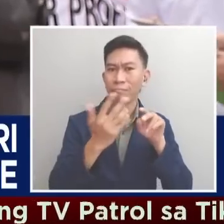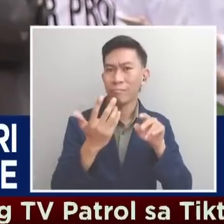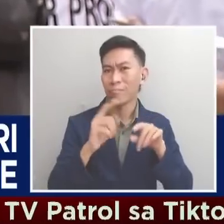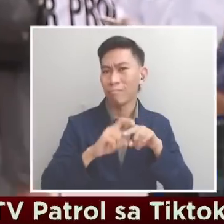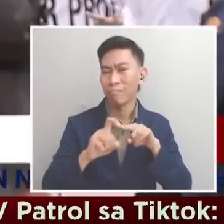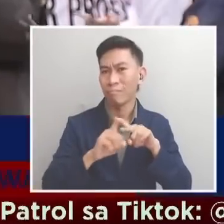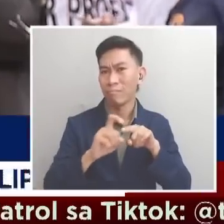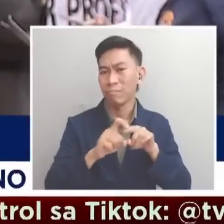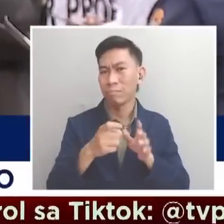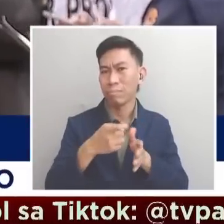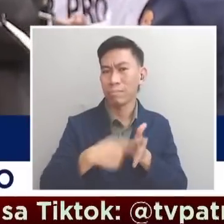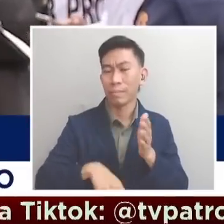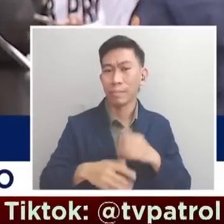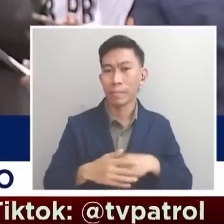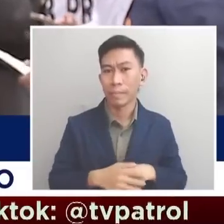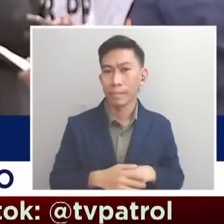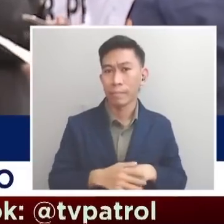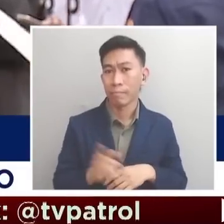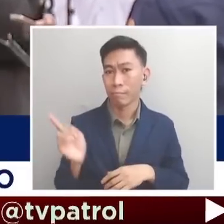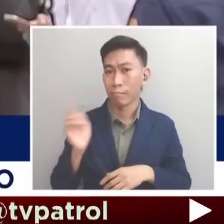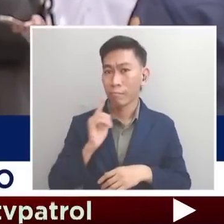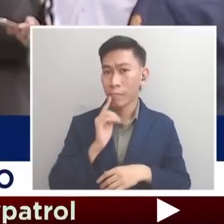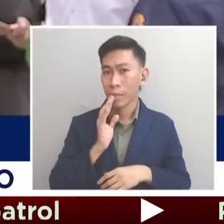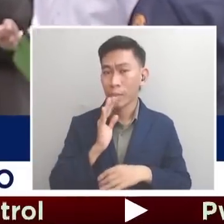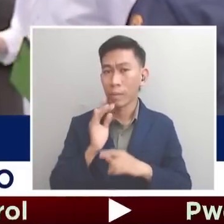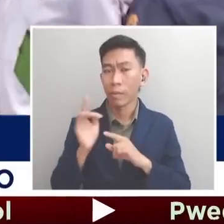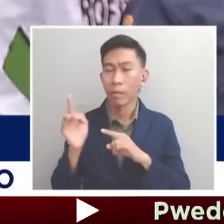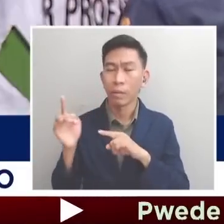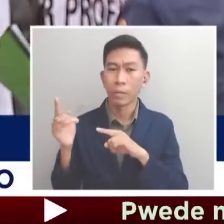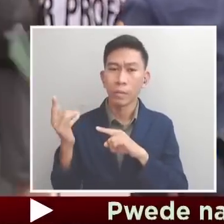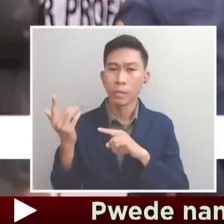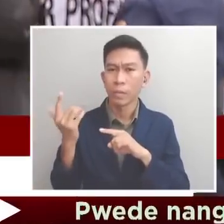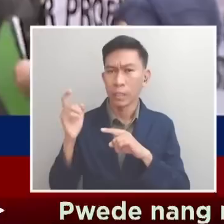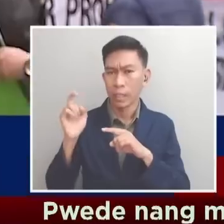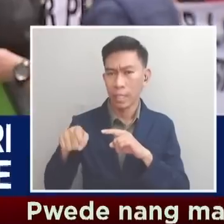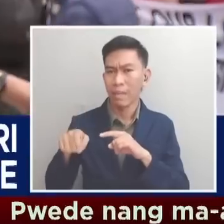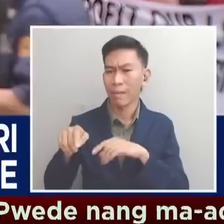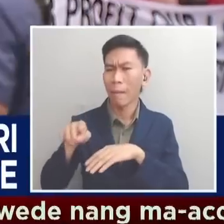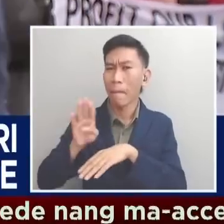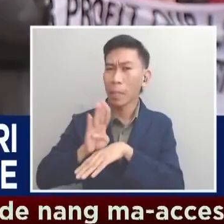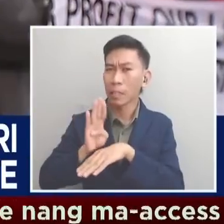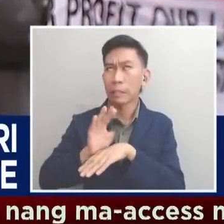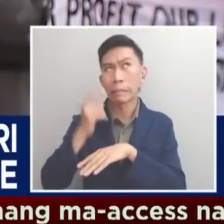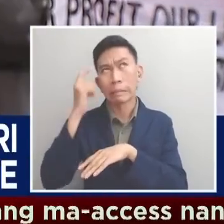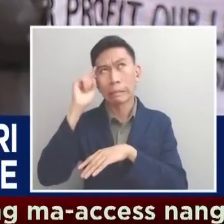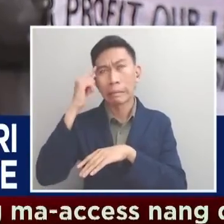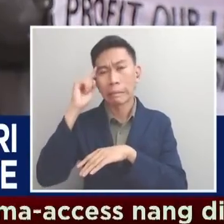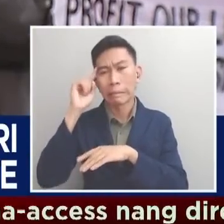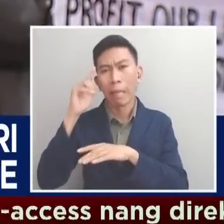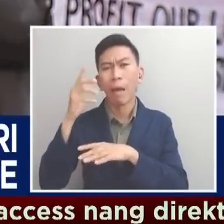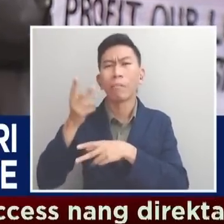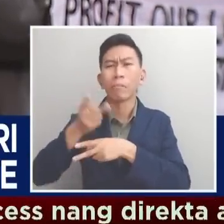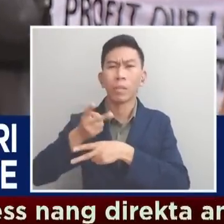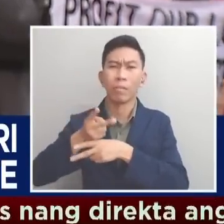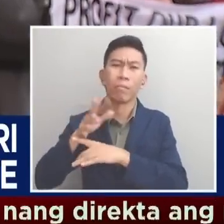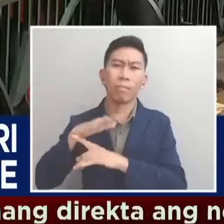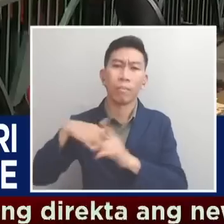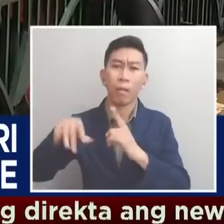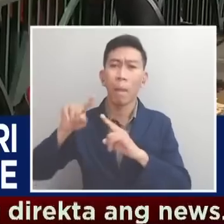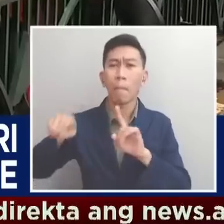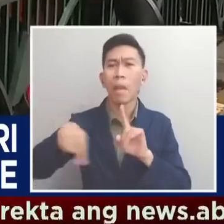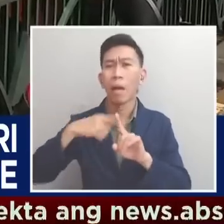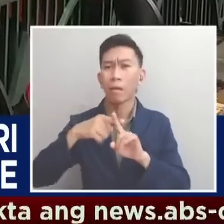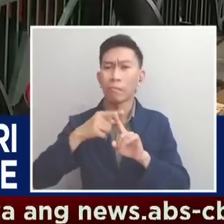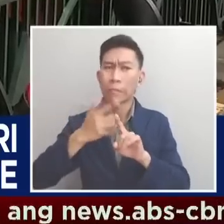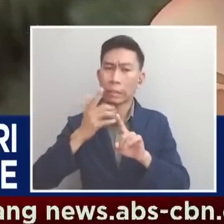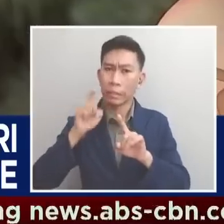na hindi yung harmful sa ating kalikasan at hindi makasisira sa dignidad ng ating mga mamamayan. Sa